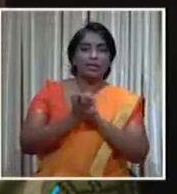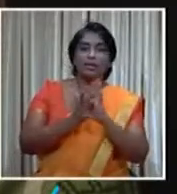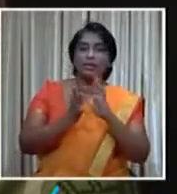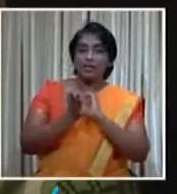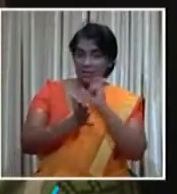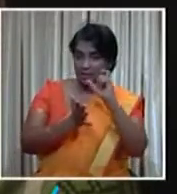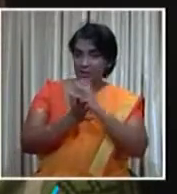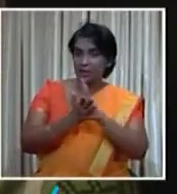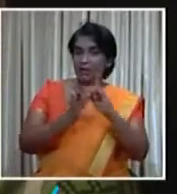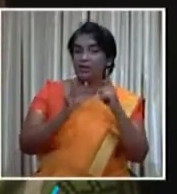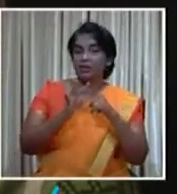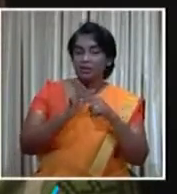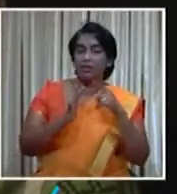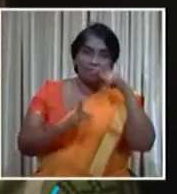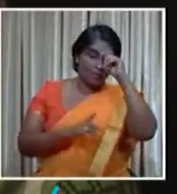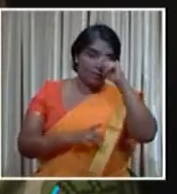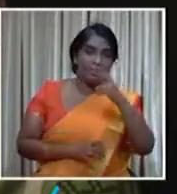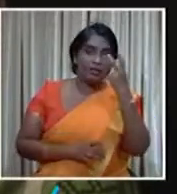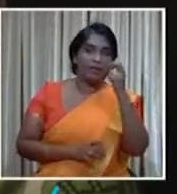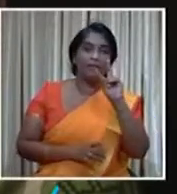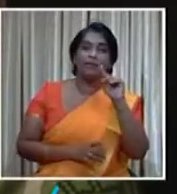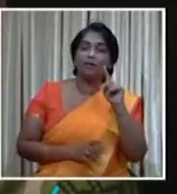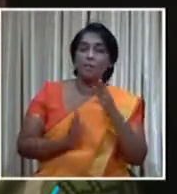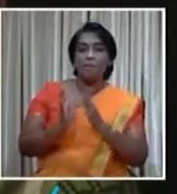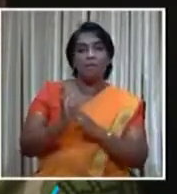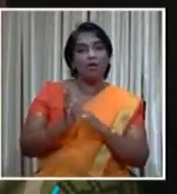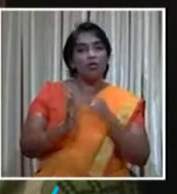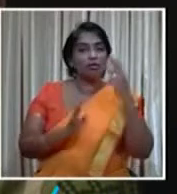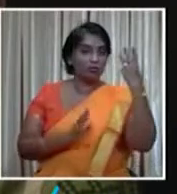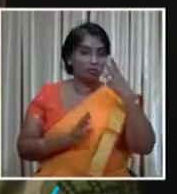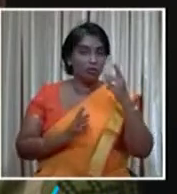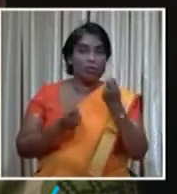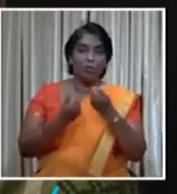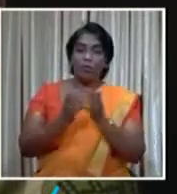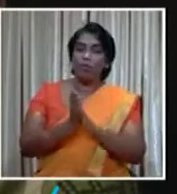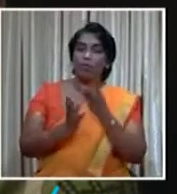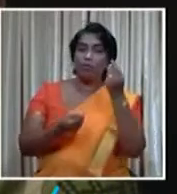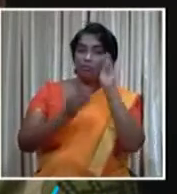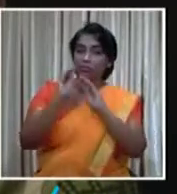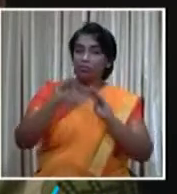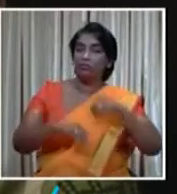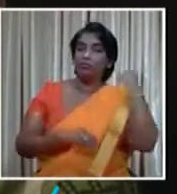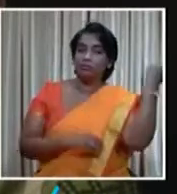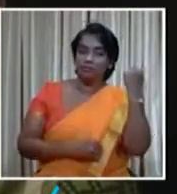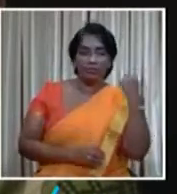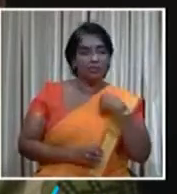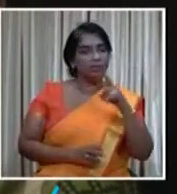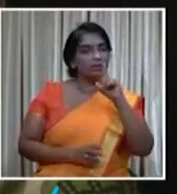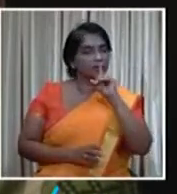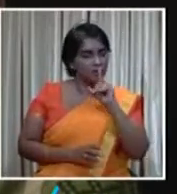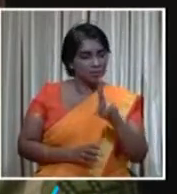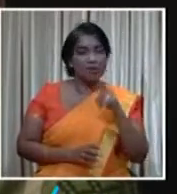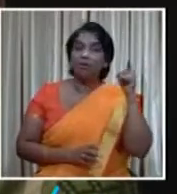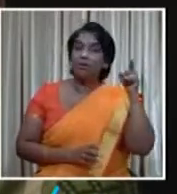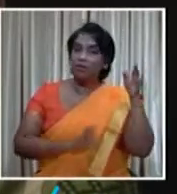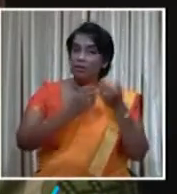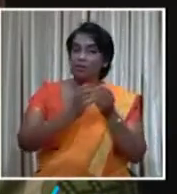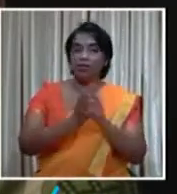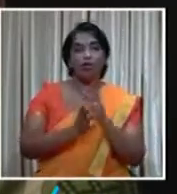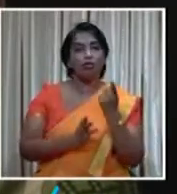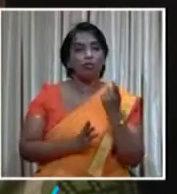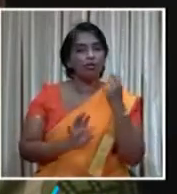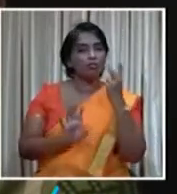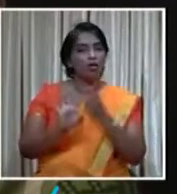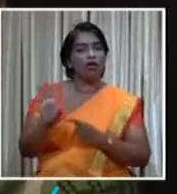මැතිතුමා 2021 මාර්තු 3 වන දින සිය අයවැය කතාව ඉදිරිපත් කරමින් පවසා සිටියේ ඔවුන්ගේ ආර්ථිකය